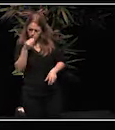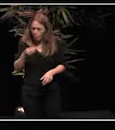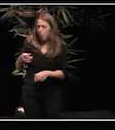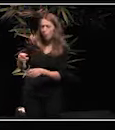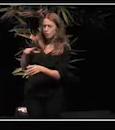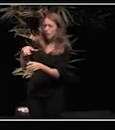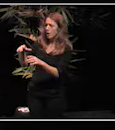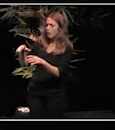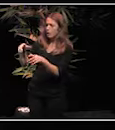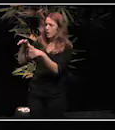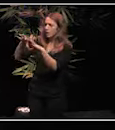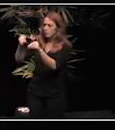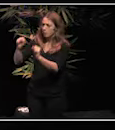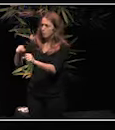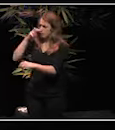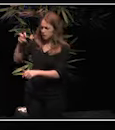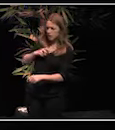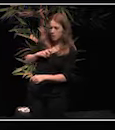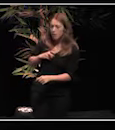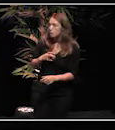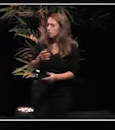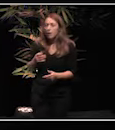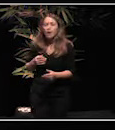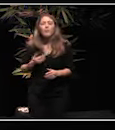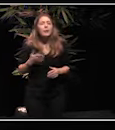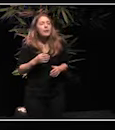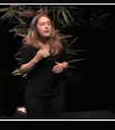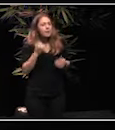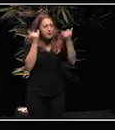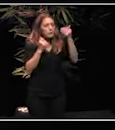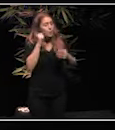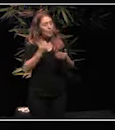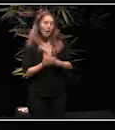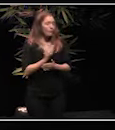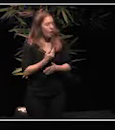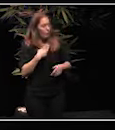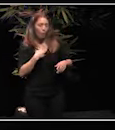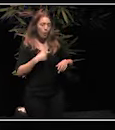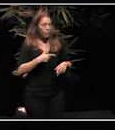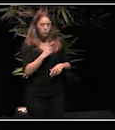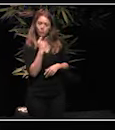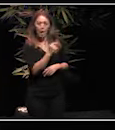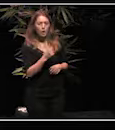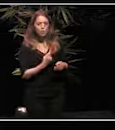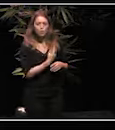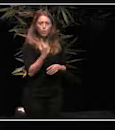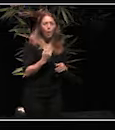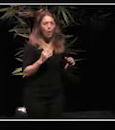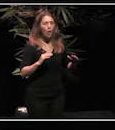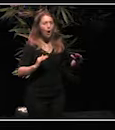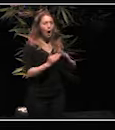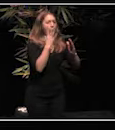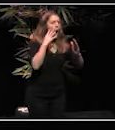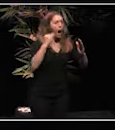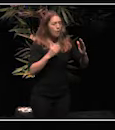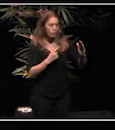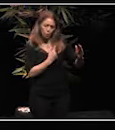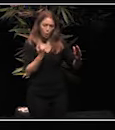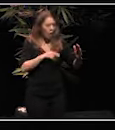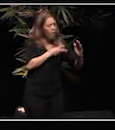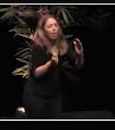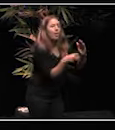par contre, je ne me verrais pas un matin prendre ma carte, ma boussole et me dire, allez, je traverse les Alpes comme ça. Là, pour moi, je me mettrais